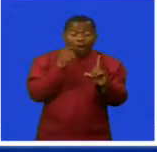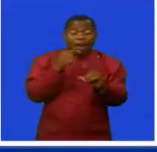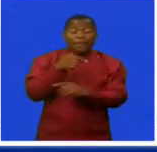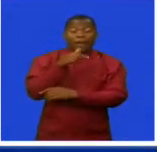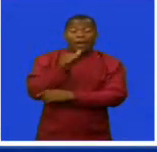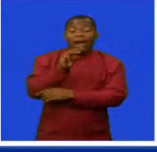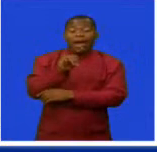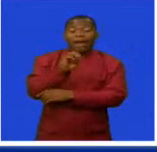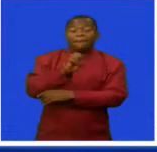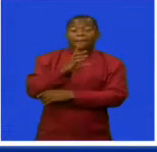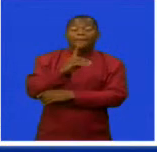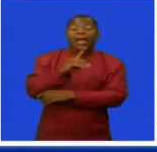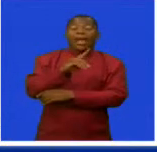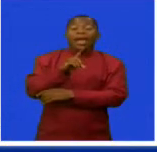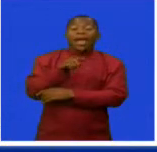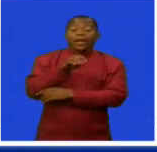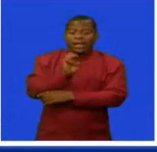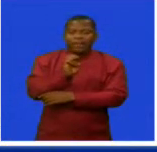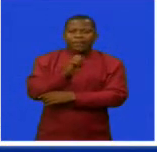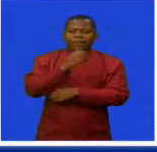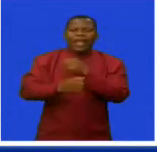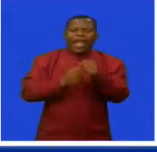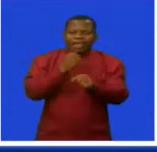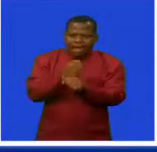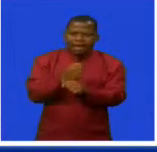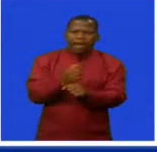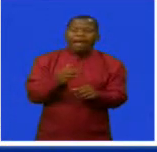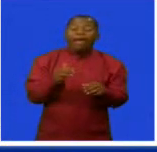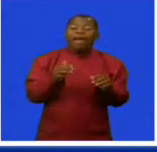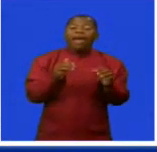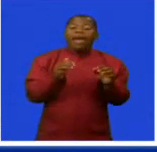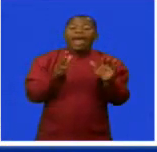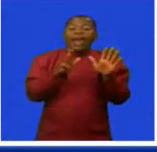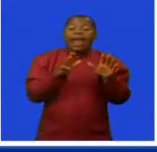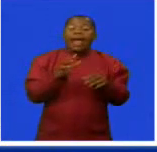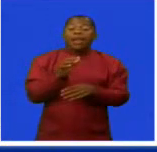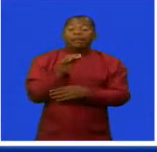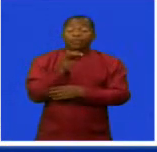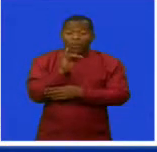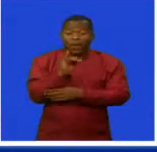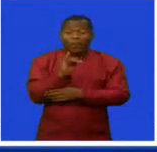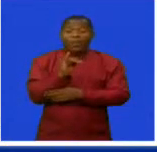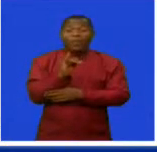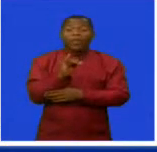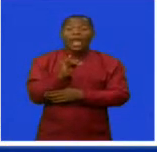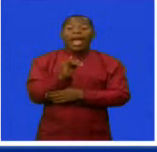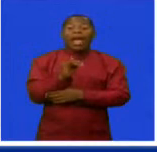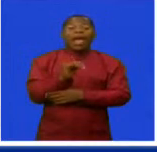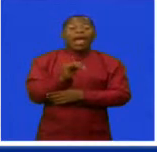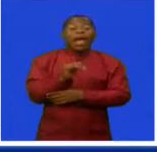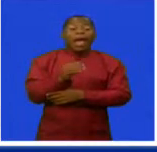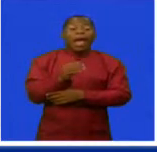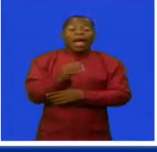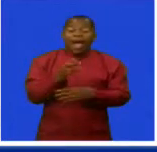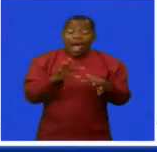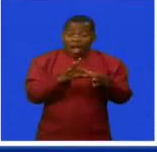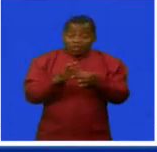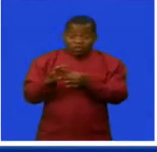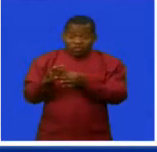indlu sibonza sale nhlangano imphunga Thoni Sibanze ithi simo laphila kuso gogo Tiffany asiso lesihle.